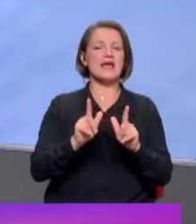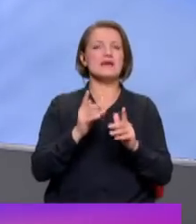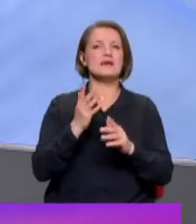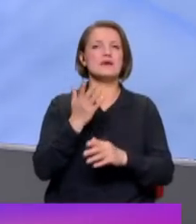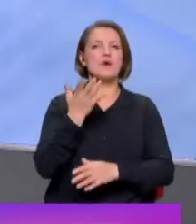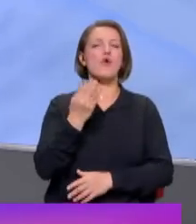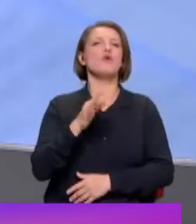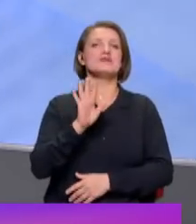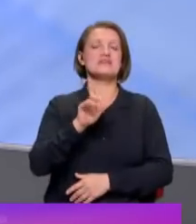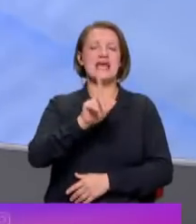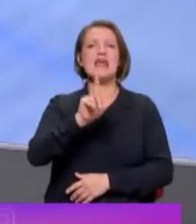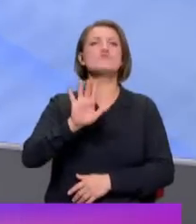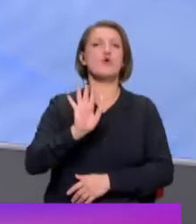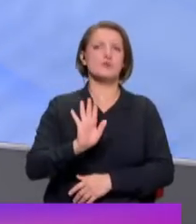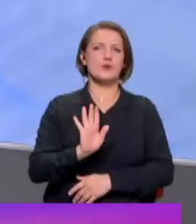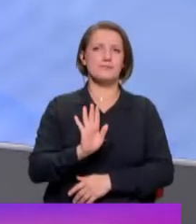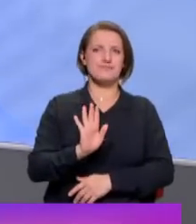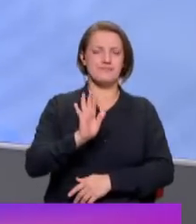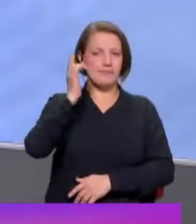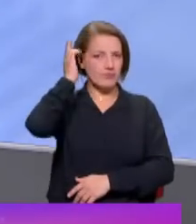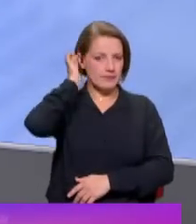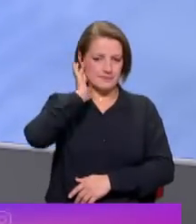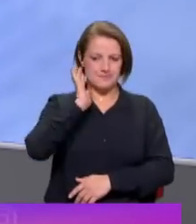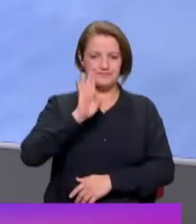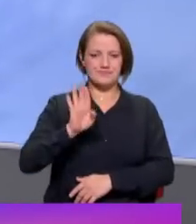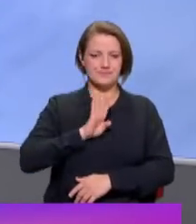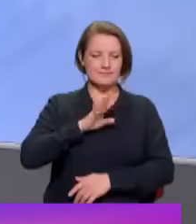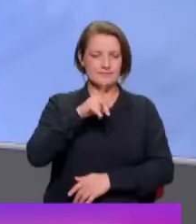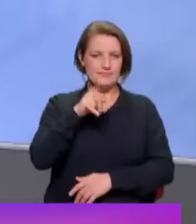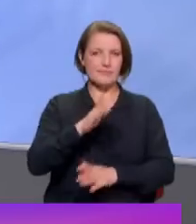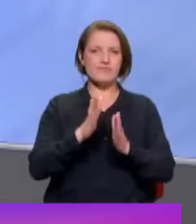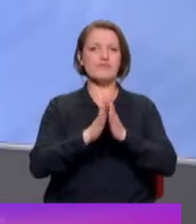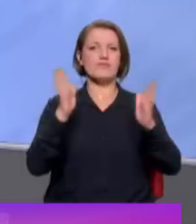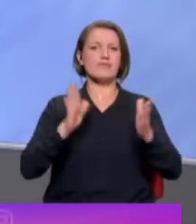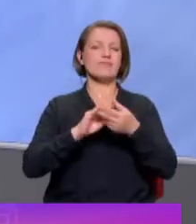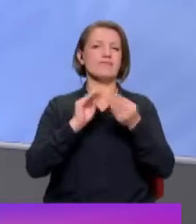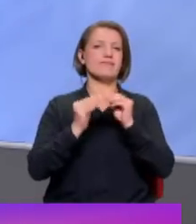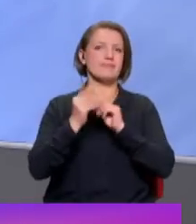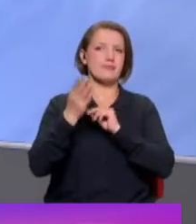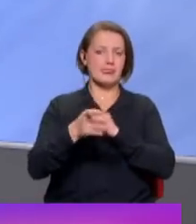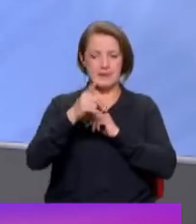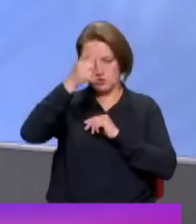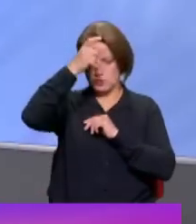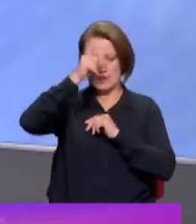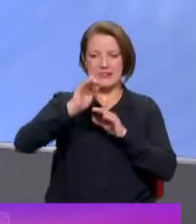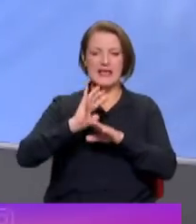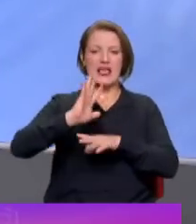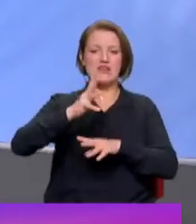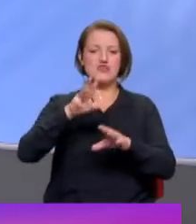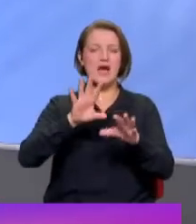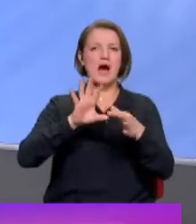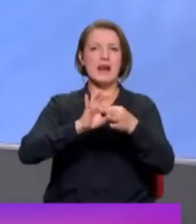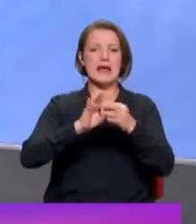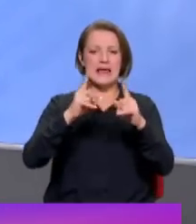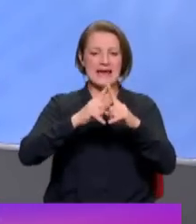bu ülkede özellikle öğrencilerin barınması bu denli büyük bir problem haline gelmişken Bu ülkenin geleceği ile ilgili